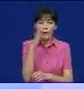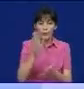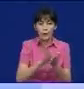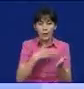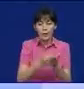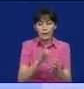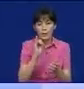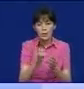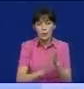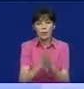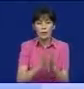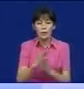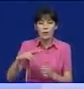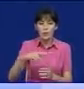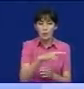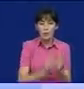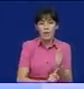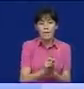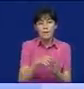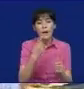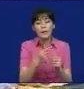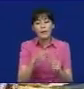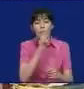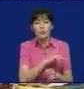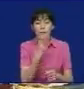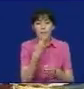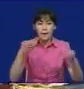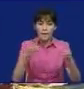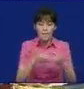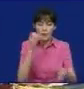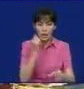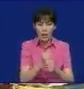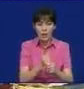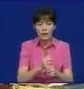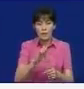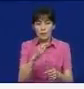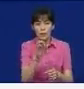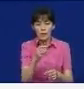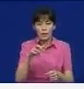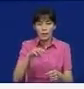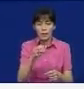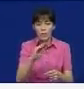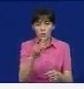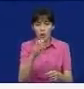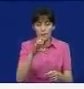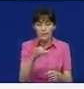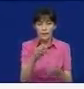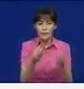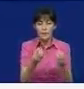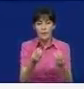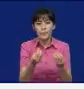жабайы шөпті шабуға кірісті. Аталған жұмыстарды екі мердігер мекеме атқаруда. Бәйтерек ЛБ жауапкершілігі шектеулі серіктестігі